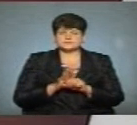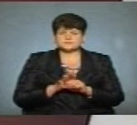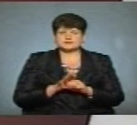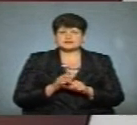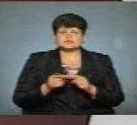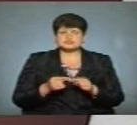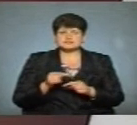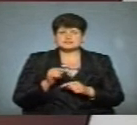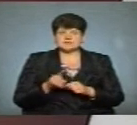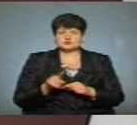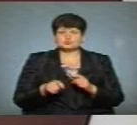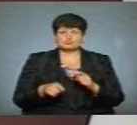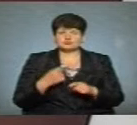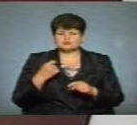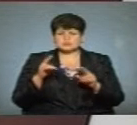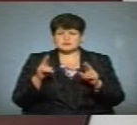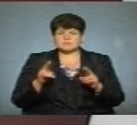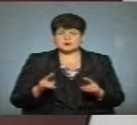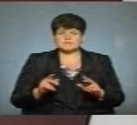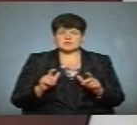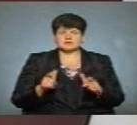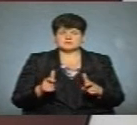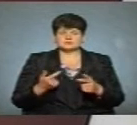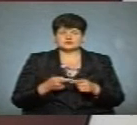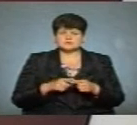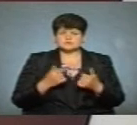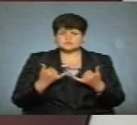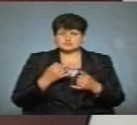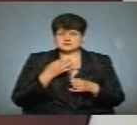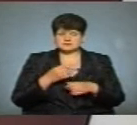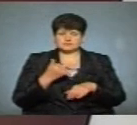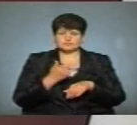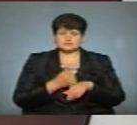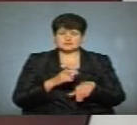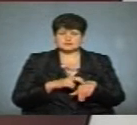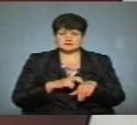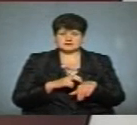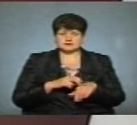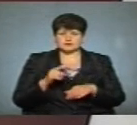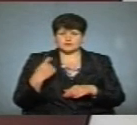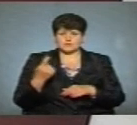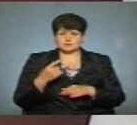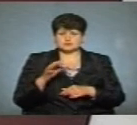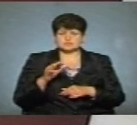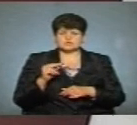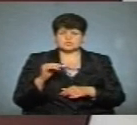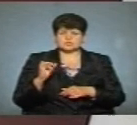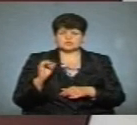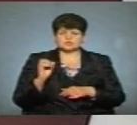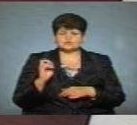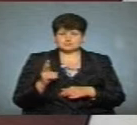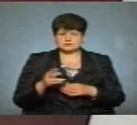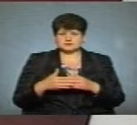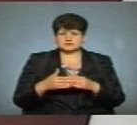COVID-19 через те, що порушили правила карантину. Про це сьогодні повідомила головна санітарна лікарка області Оксана Чайчук. За її